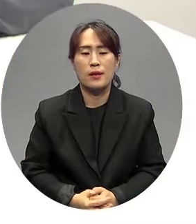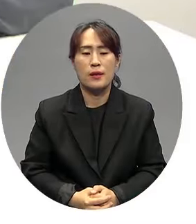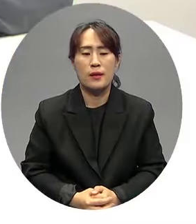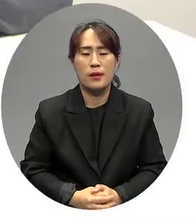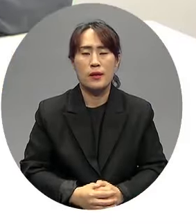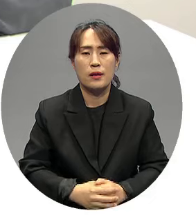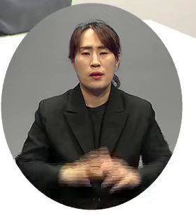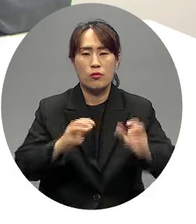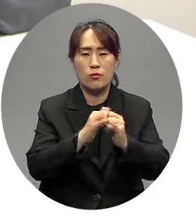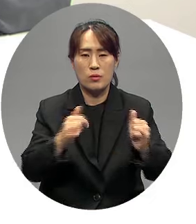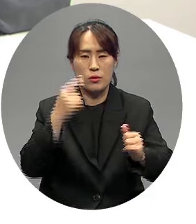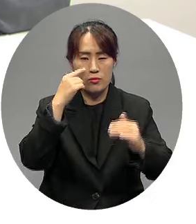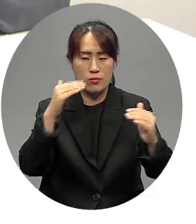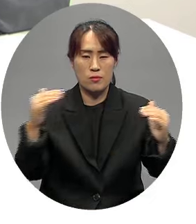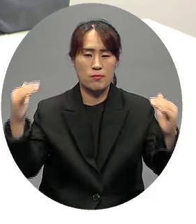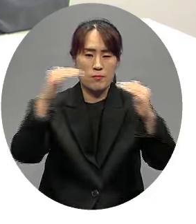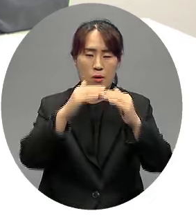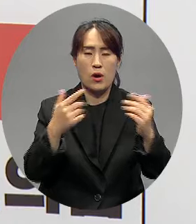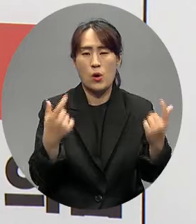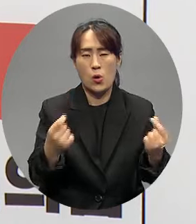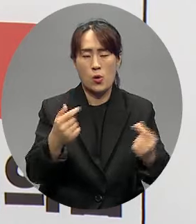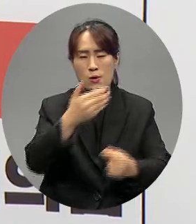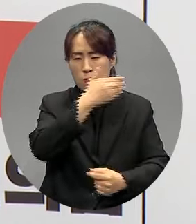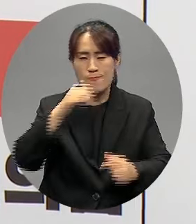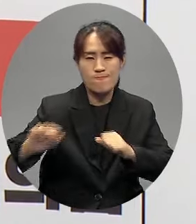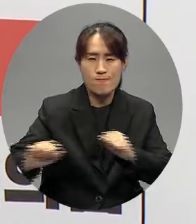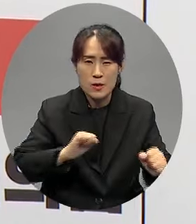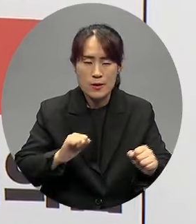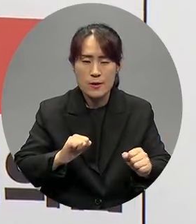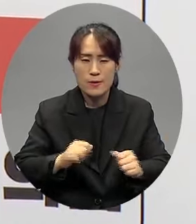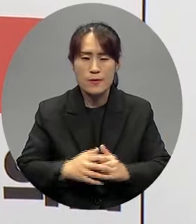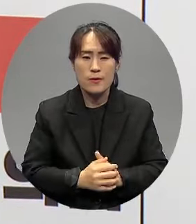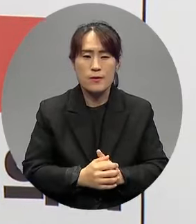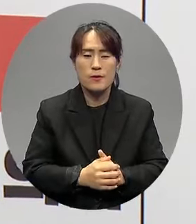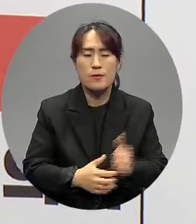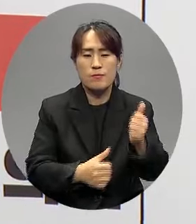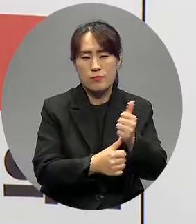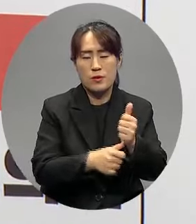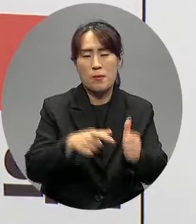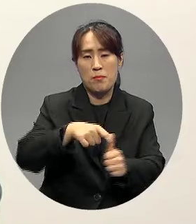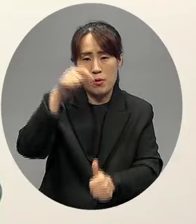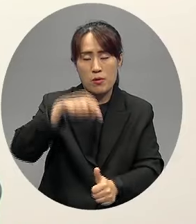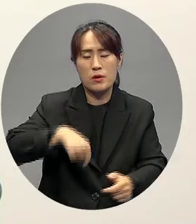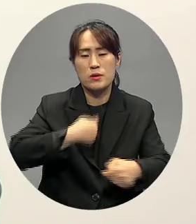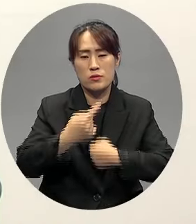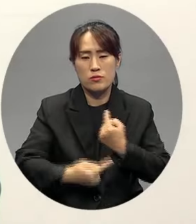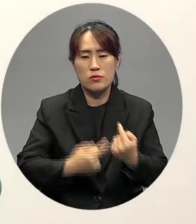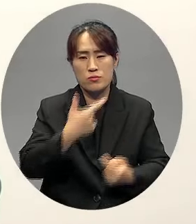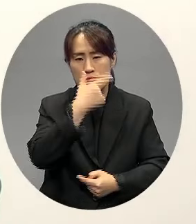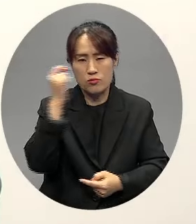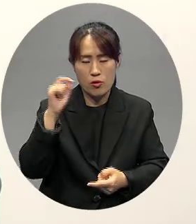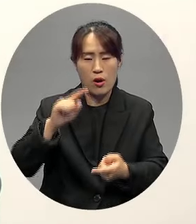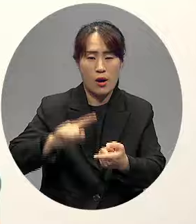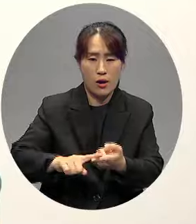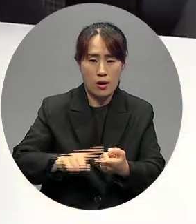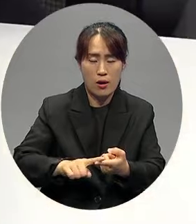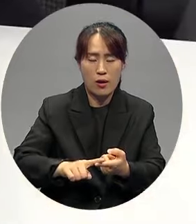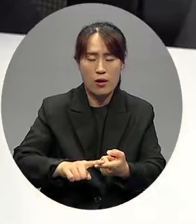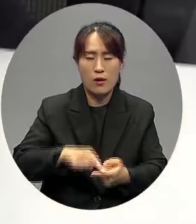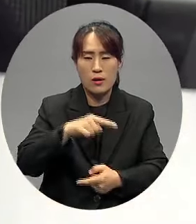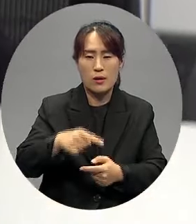국민 눈높이에 맞도록 변하기 위해 젊고 역동적인 수석부위원장을 선임해 스스로 취약점을 공격하는